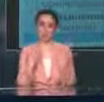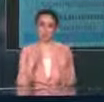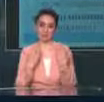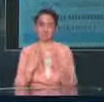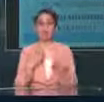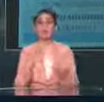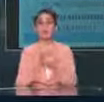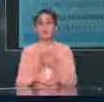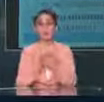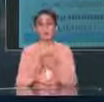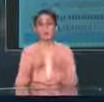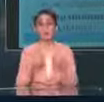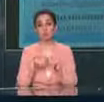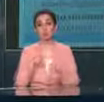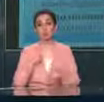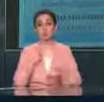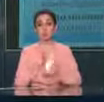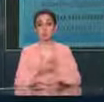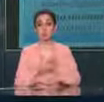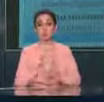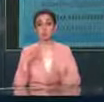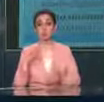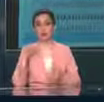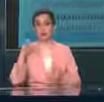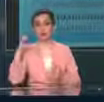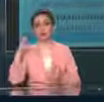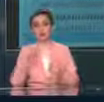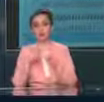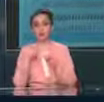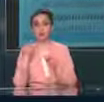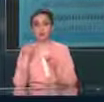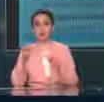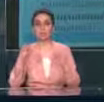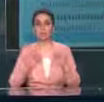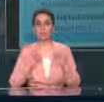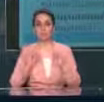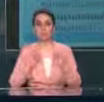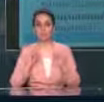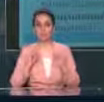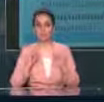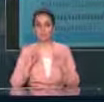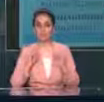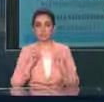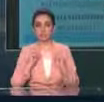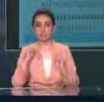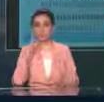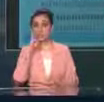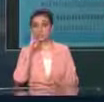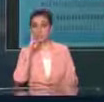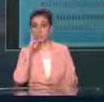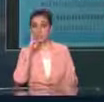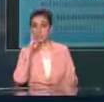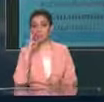например вот такие у нас примеры косы для командировочных командировочные это зарплата